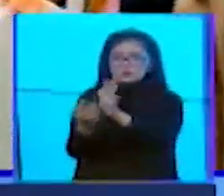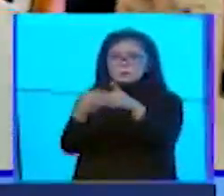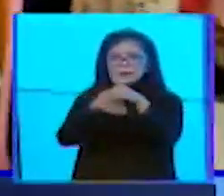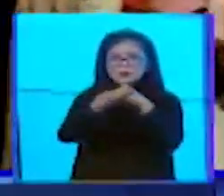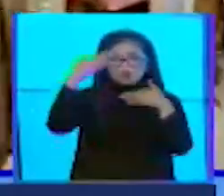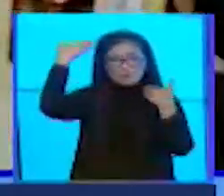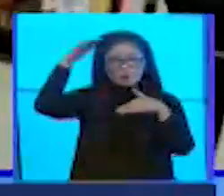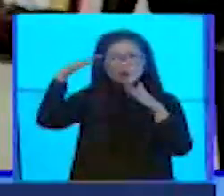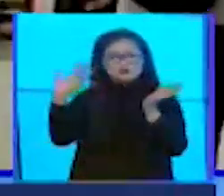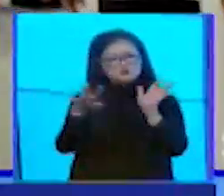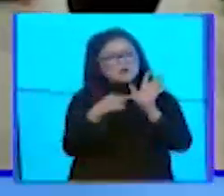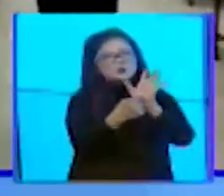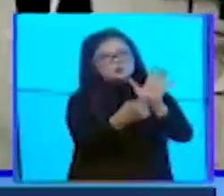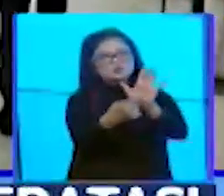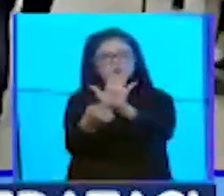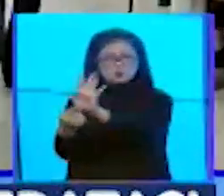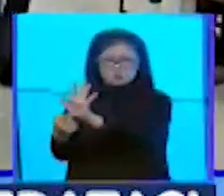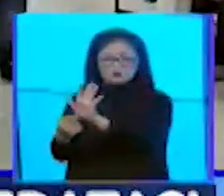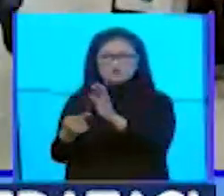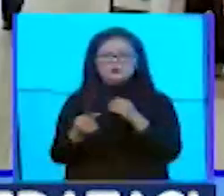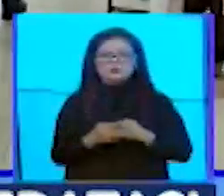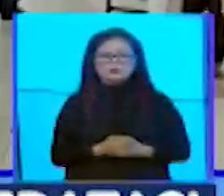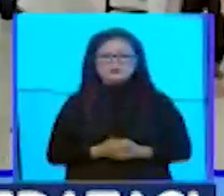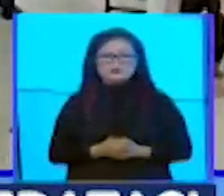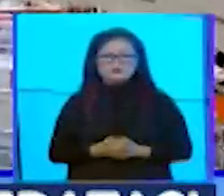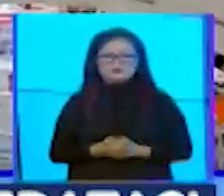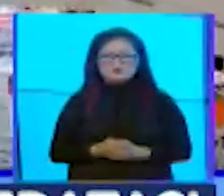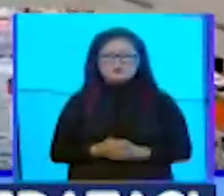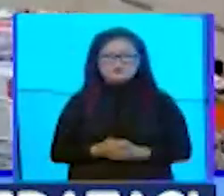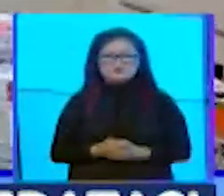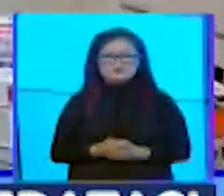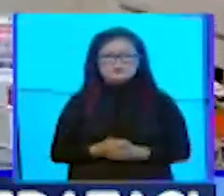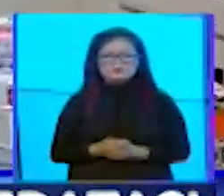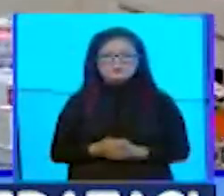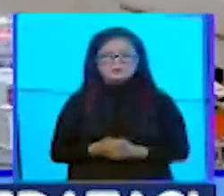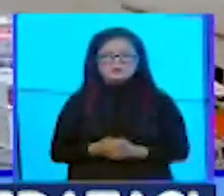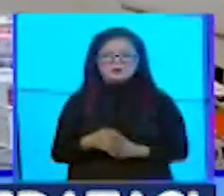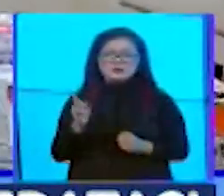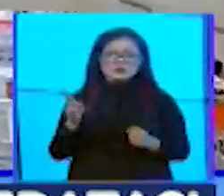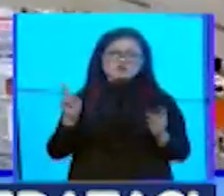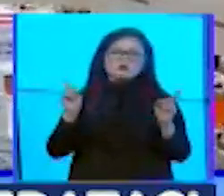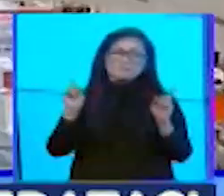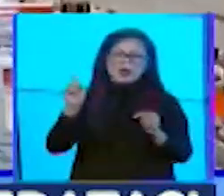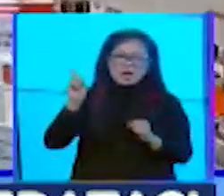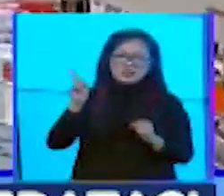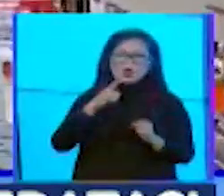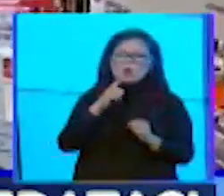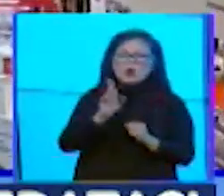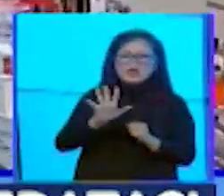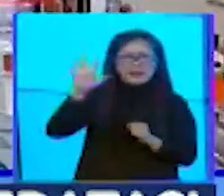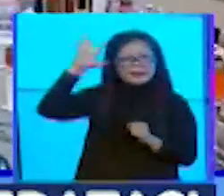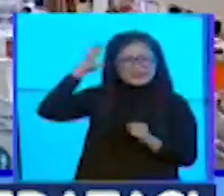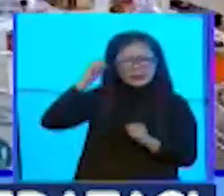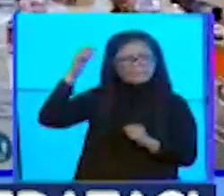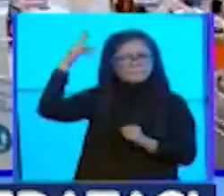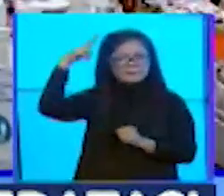menjadi perhatian sekarang itu tadi ya, yang notifikasi warna hitam. Jadi saya kira ini pemerintah sebaiknya cepat mengatasi masalah